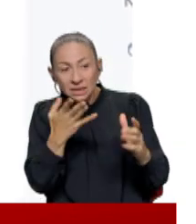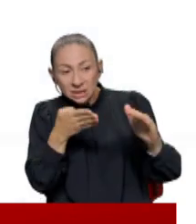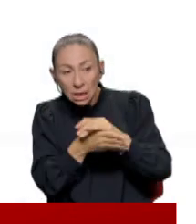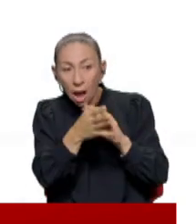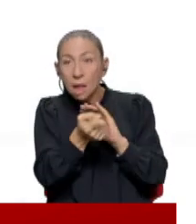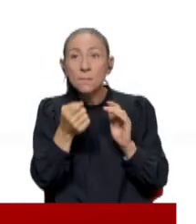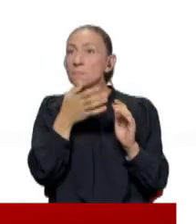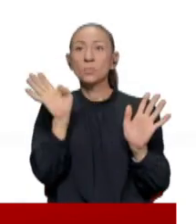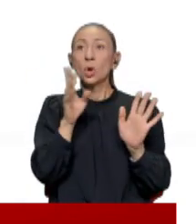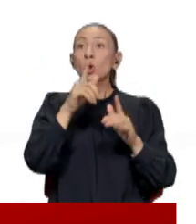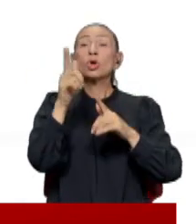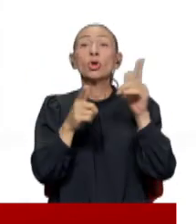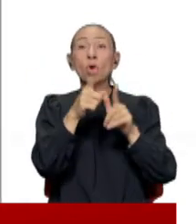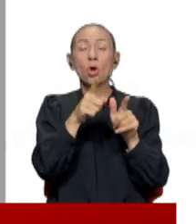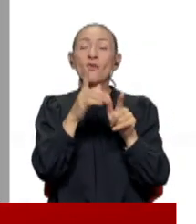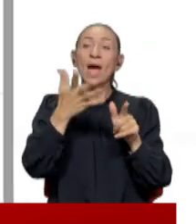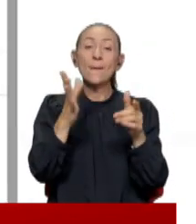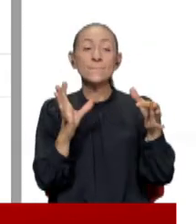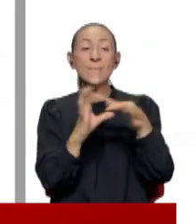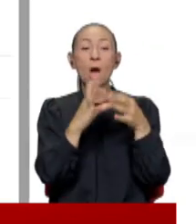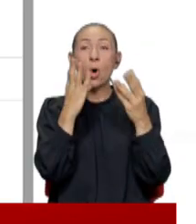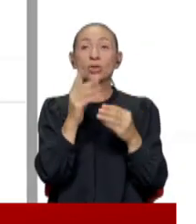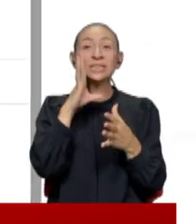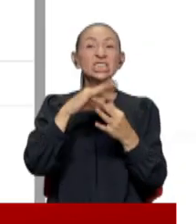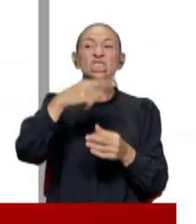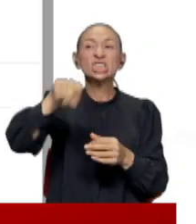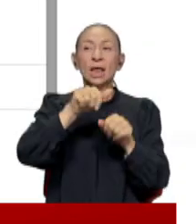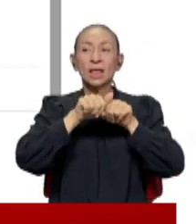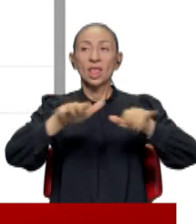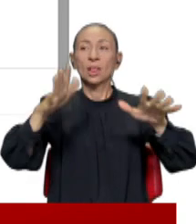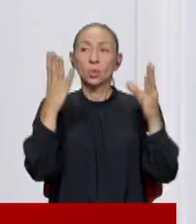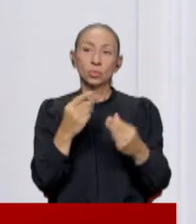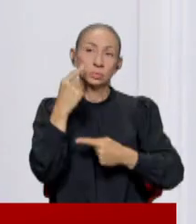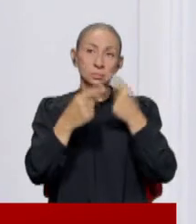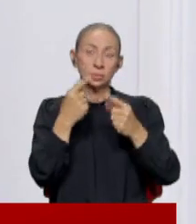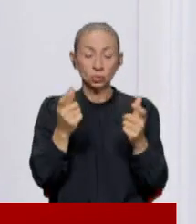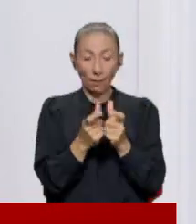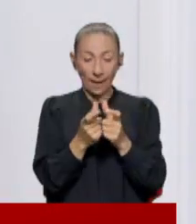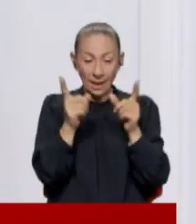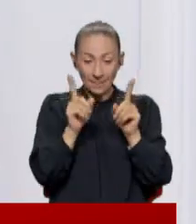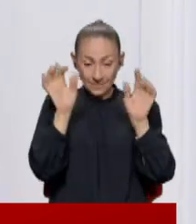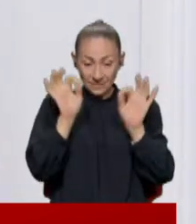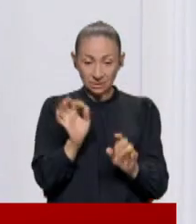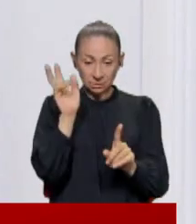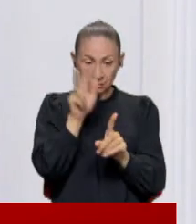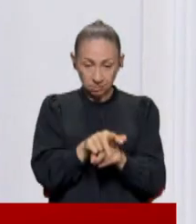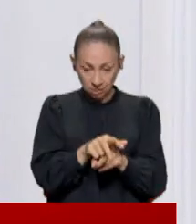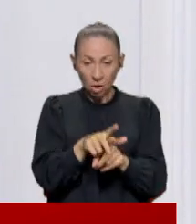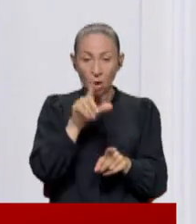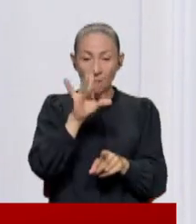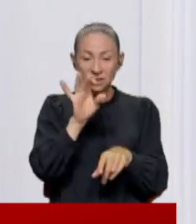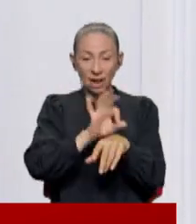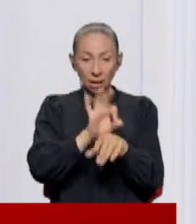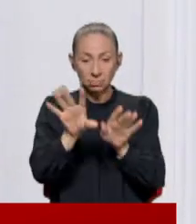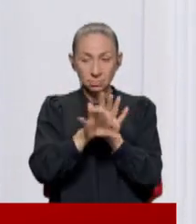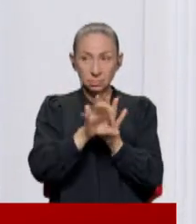bilinmiyor. Görüntüyü de o kişinin ya da bağlantılı olduğu kişilerin yayınladığı iddiası var. Toplantının başına katılmış ve zaten